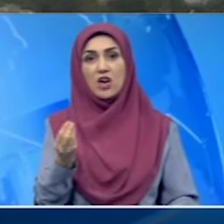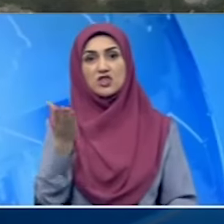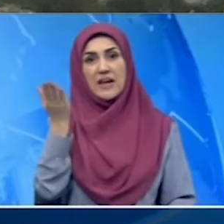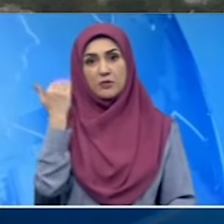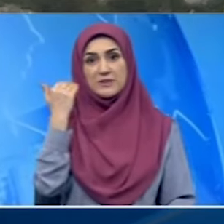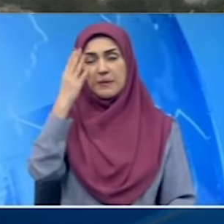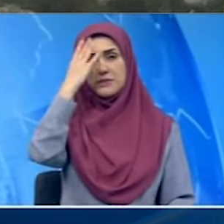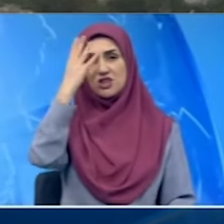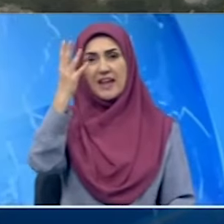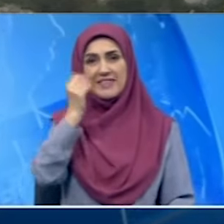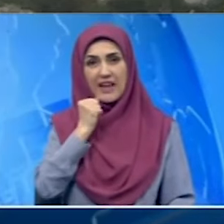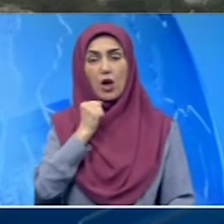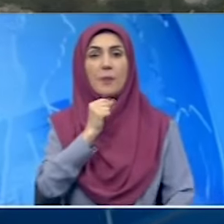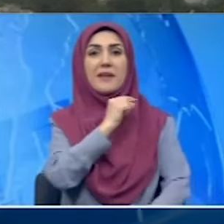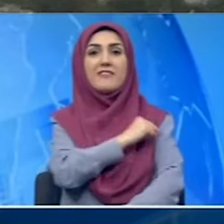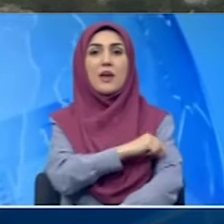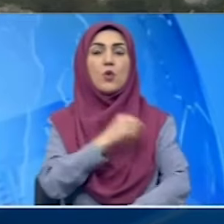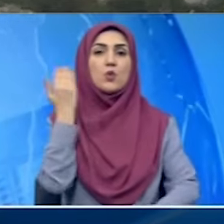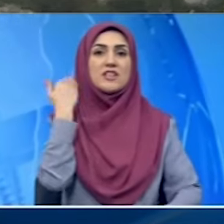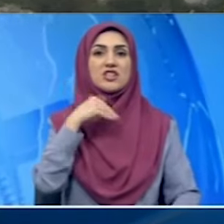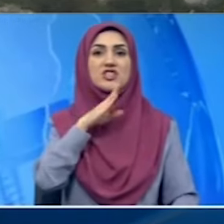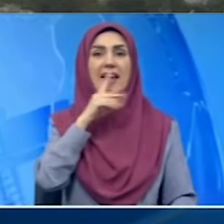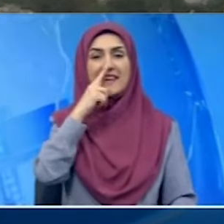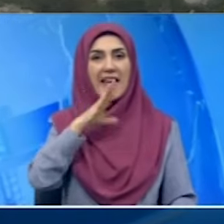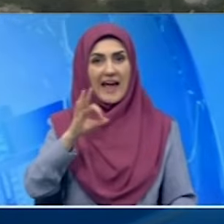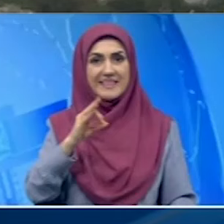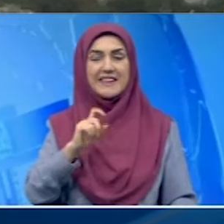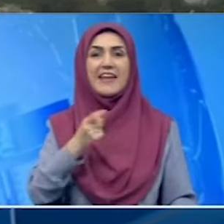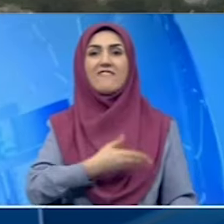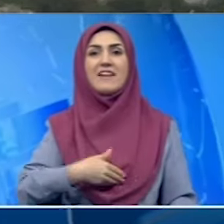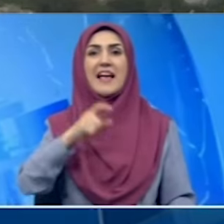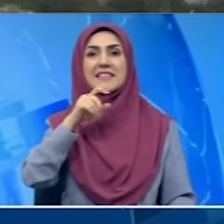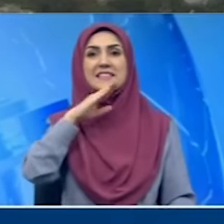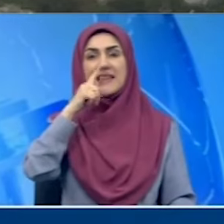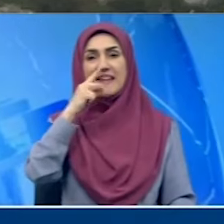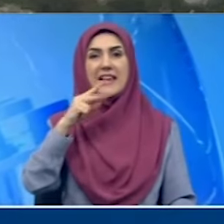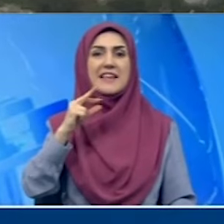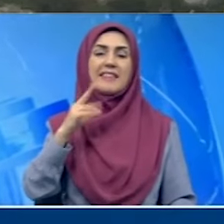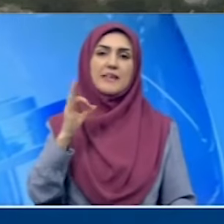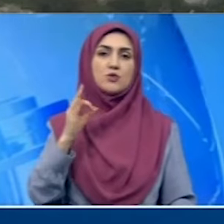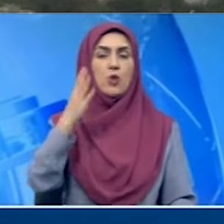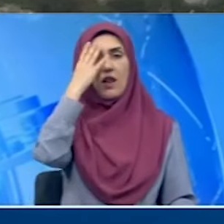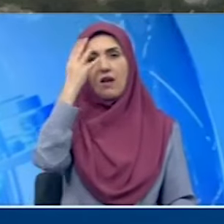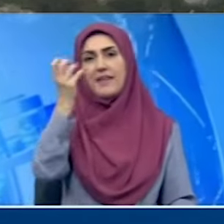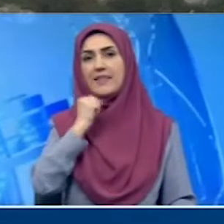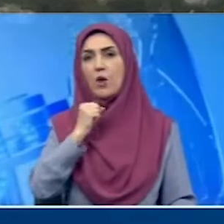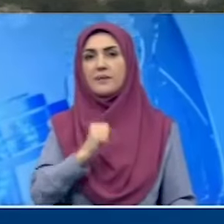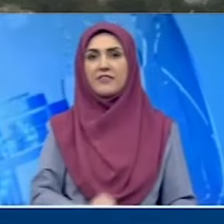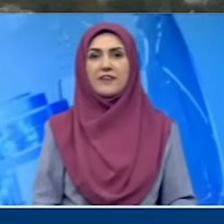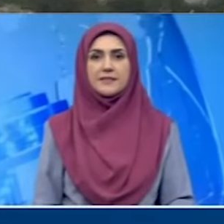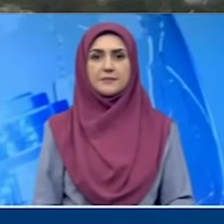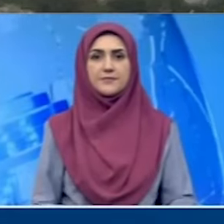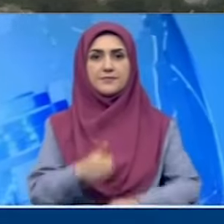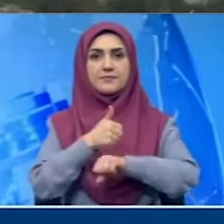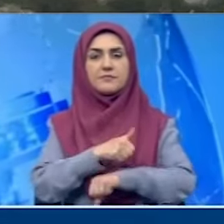دبیر کل جنبش جهاد اسلامی فلسطین هم بر پایبندی گروه‌های مقاومت به شروط پیشین خود برای توافق شامل